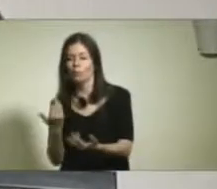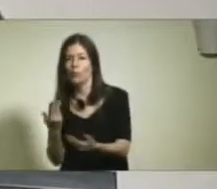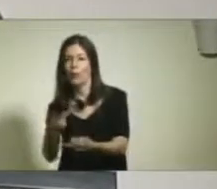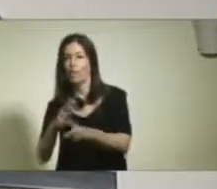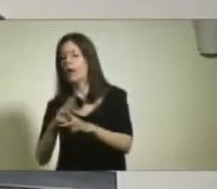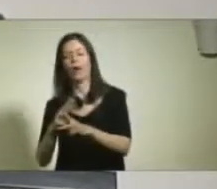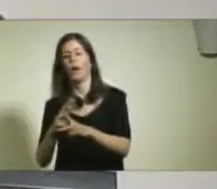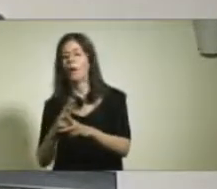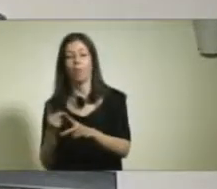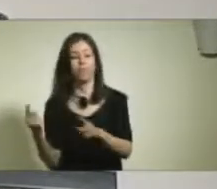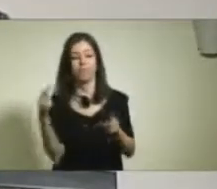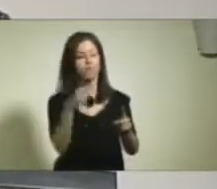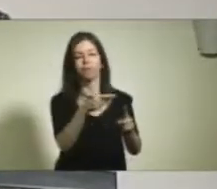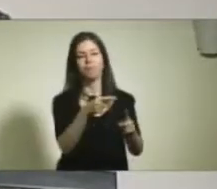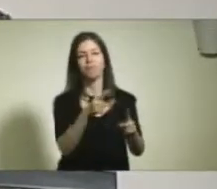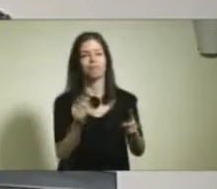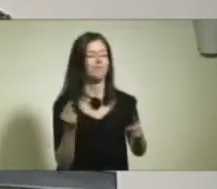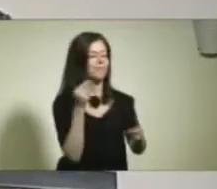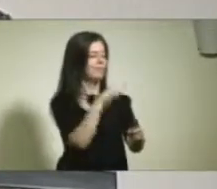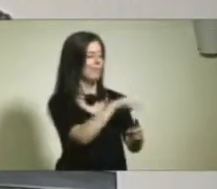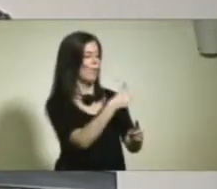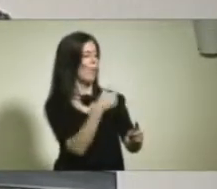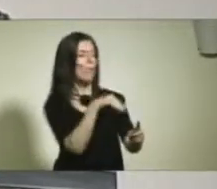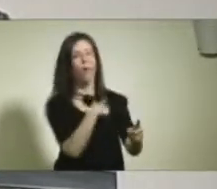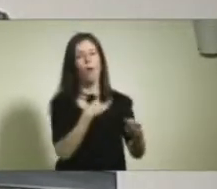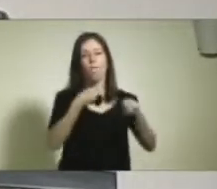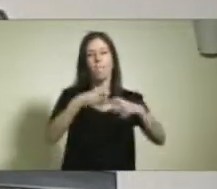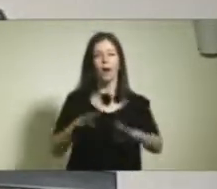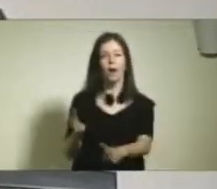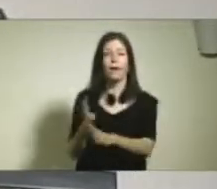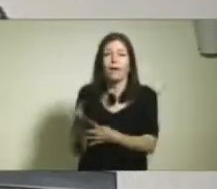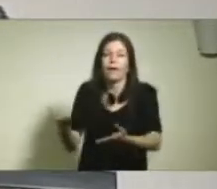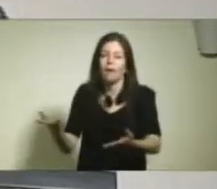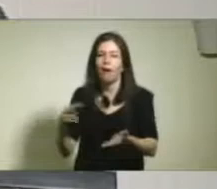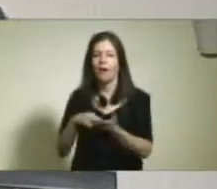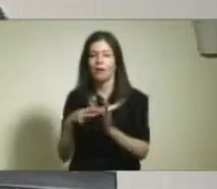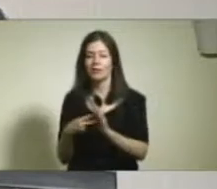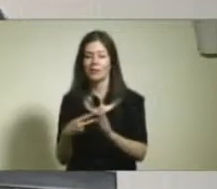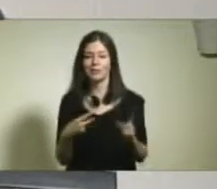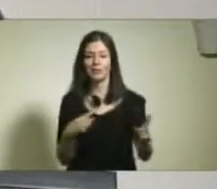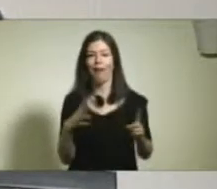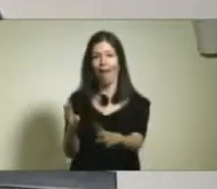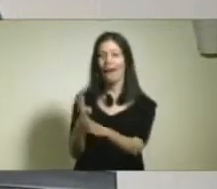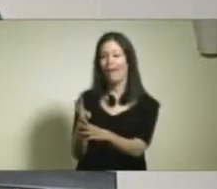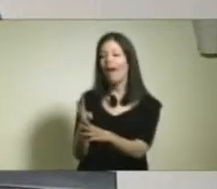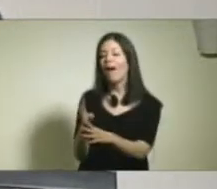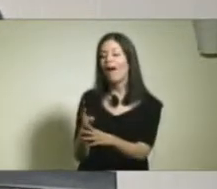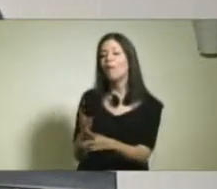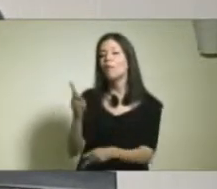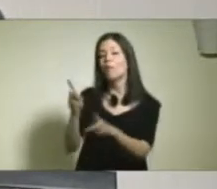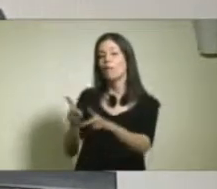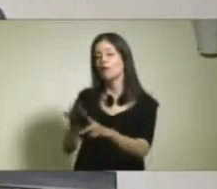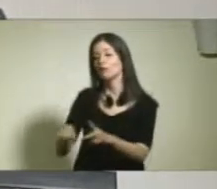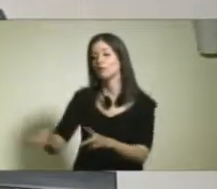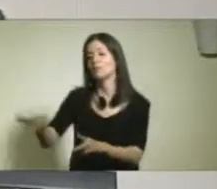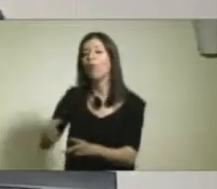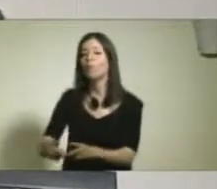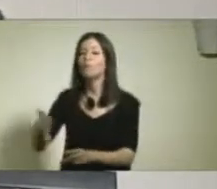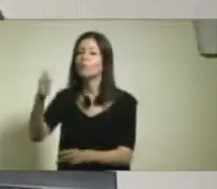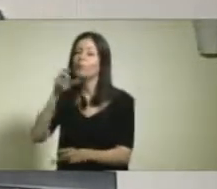ils partaient dans les autres banques et nous, on perdait ces clients. Donc, ce qui veut dire qu'on a une population de clients très âgés. Et là,